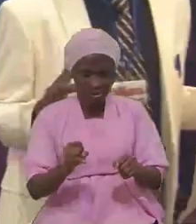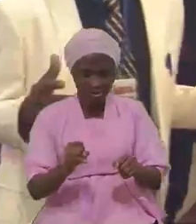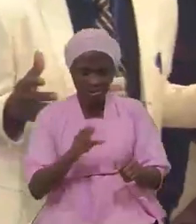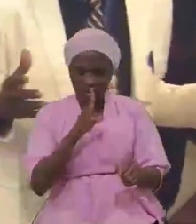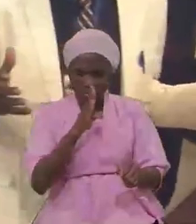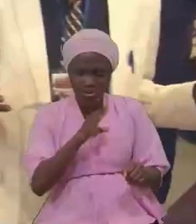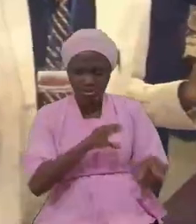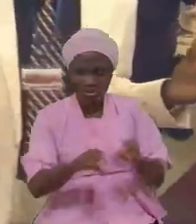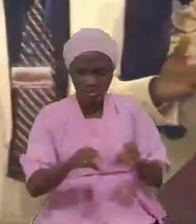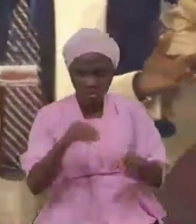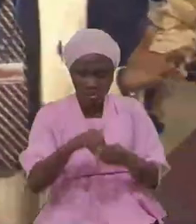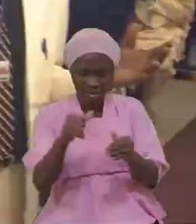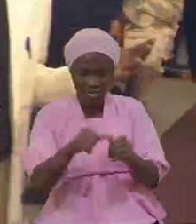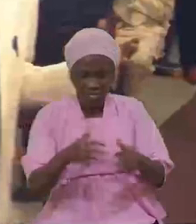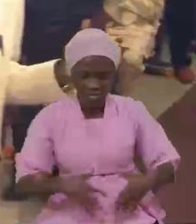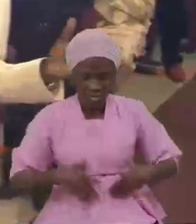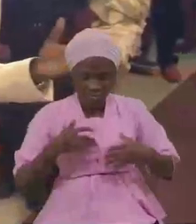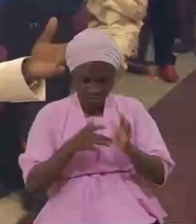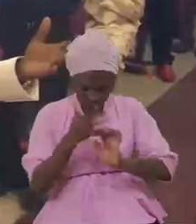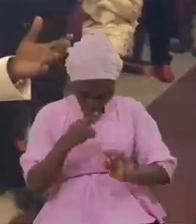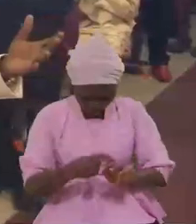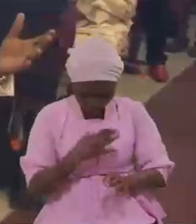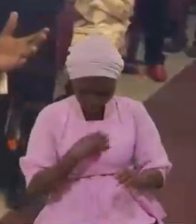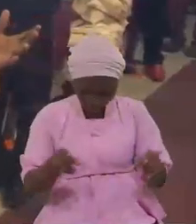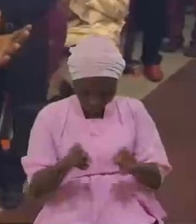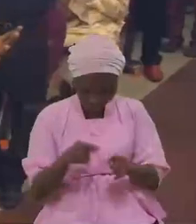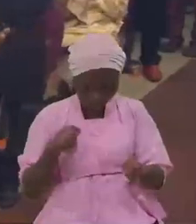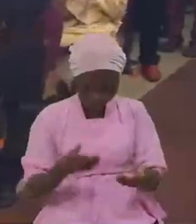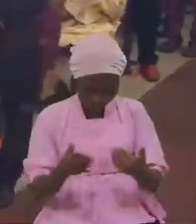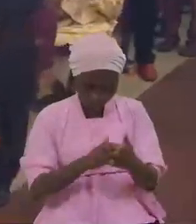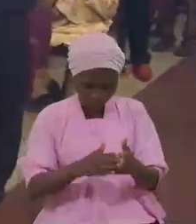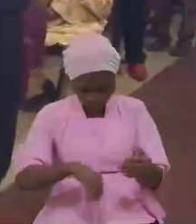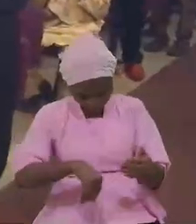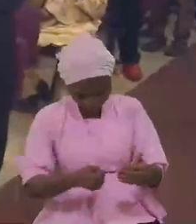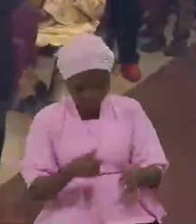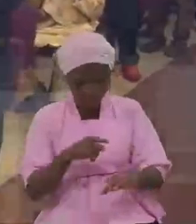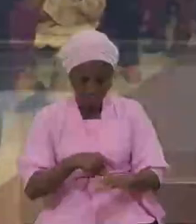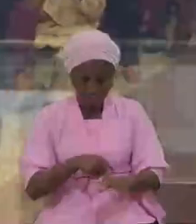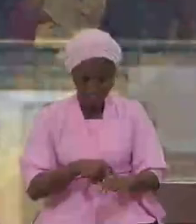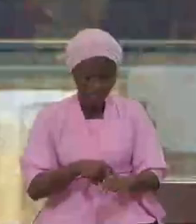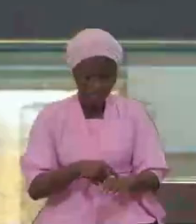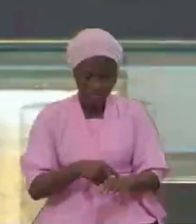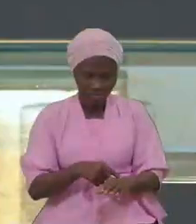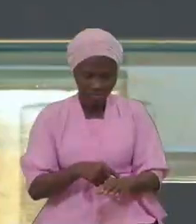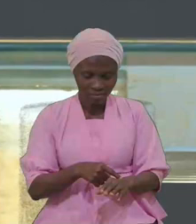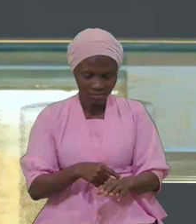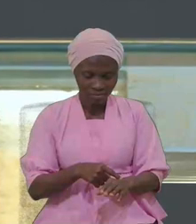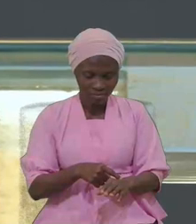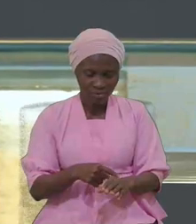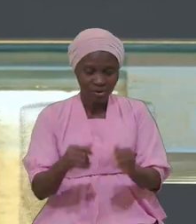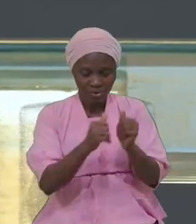s'accomplissent dans chaque vie. Et comme nous retournerons ici à la prochaine, qu'on revienne avec